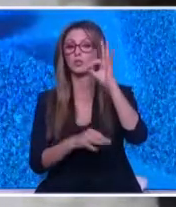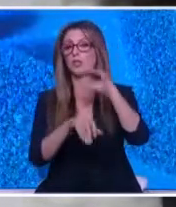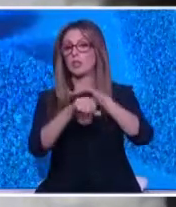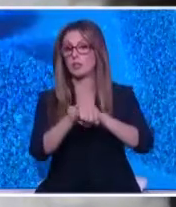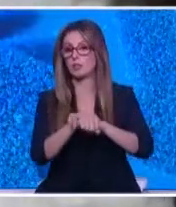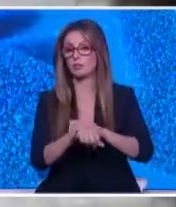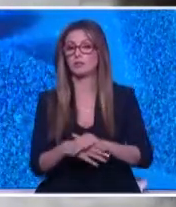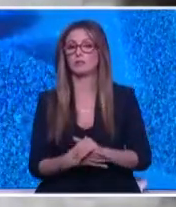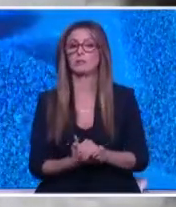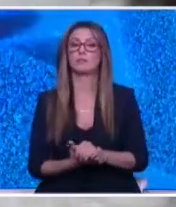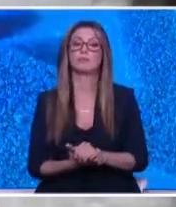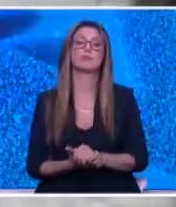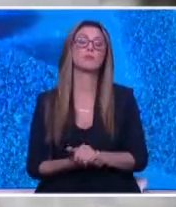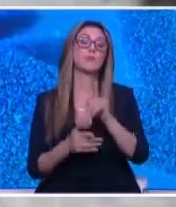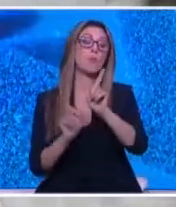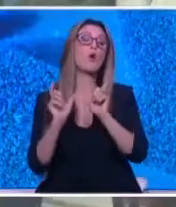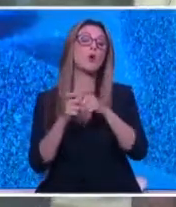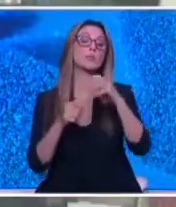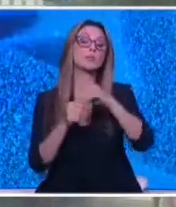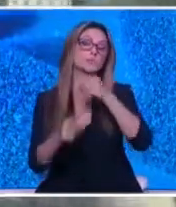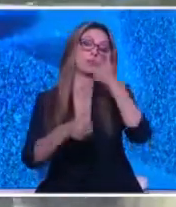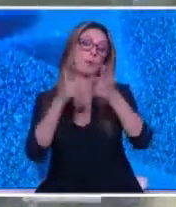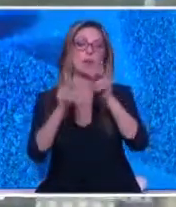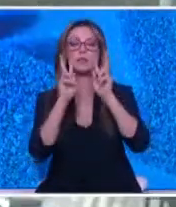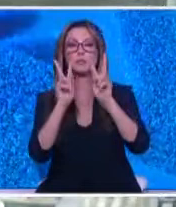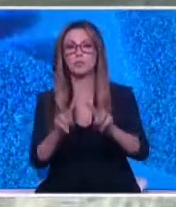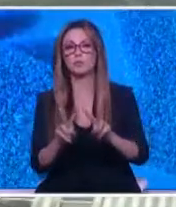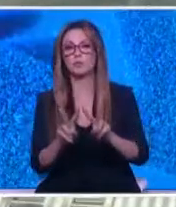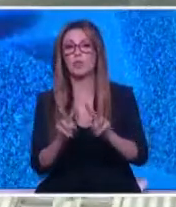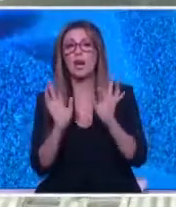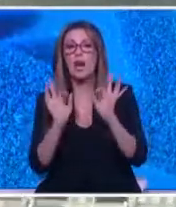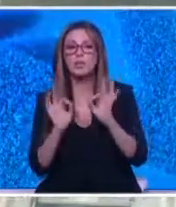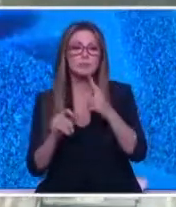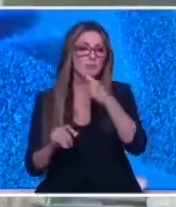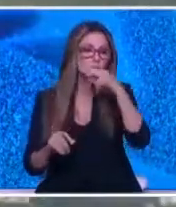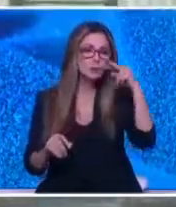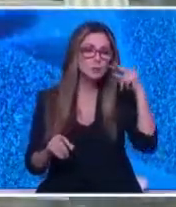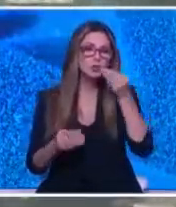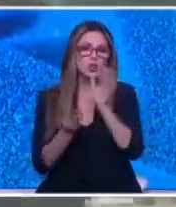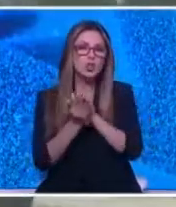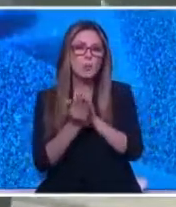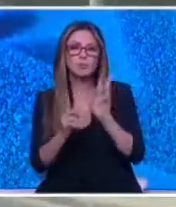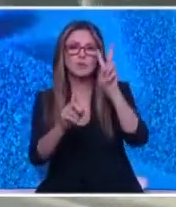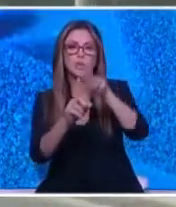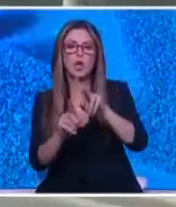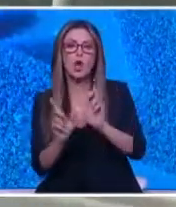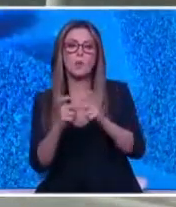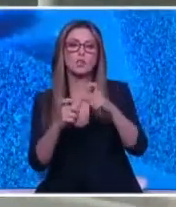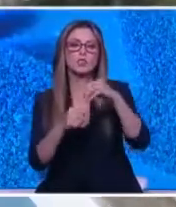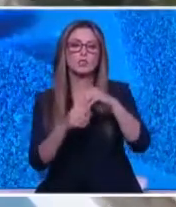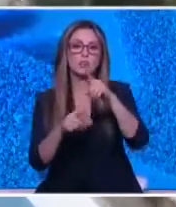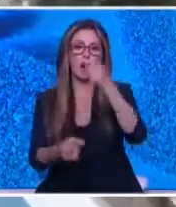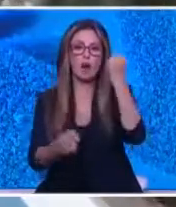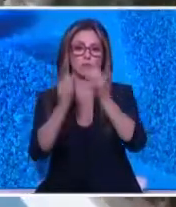alındı. Gökbey adı verilen operasyonda kameraya yansıdı. Hassas burunlu narkotik köpeğin de katıldığı operasyonda ekipler